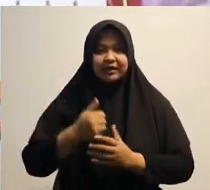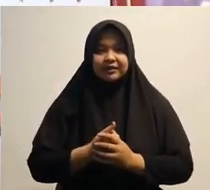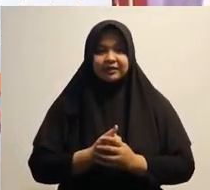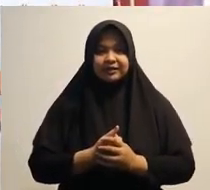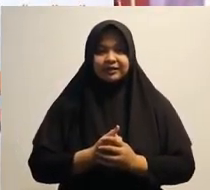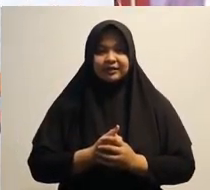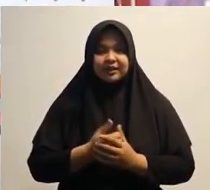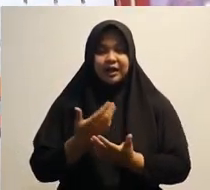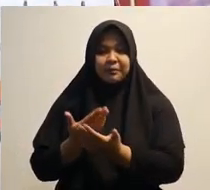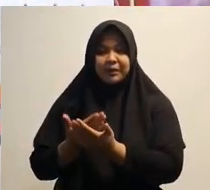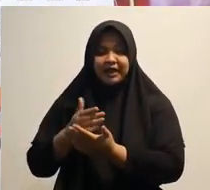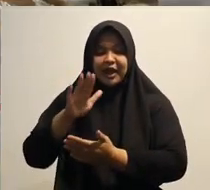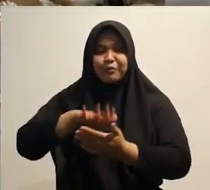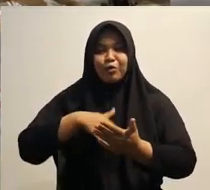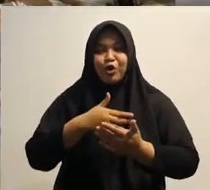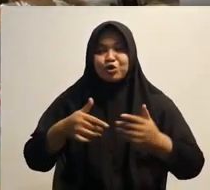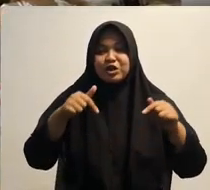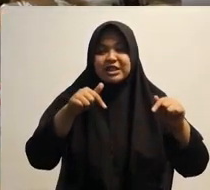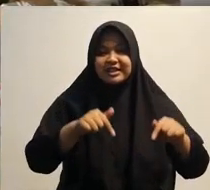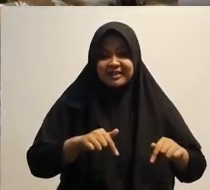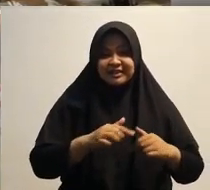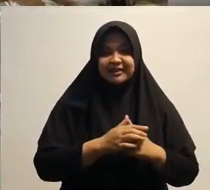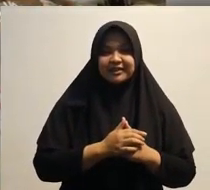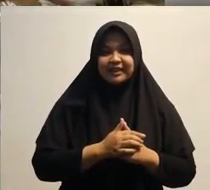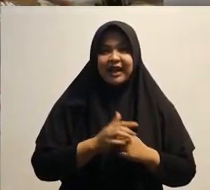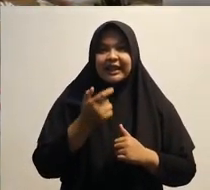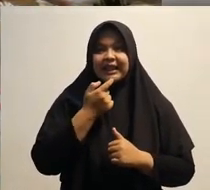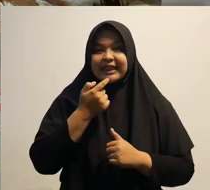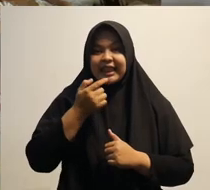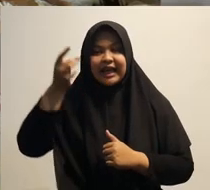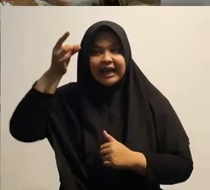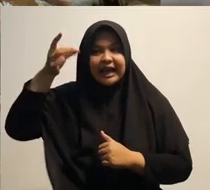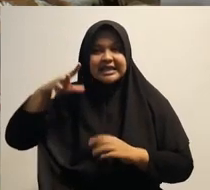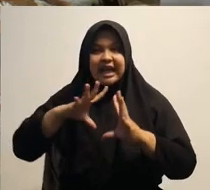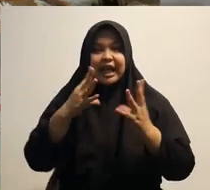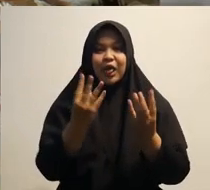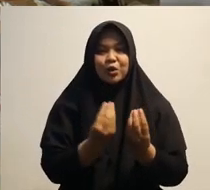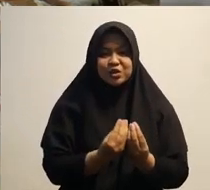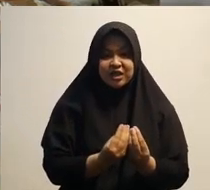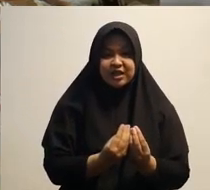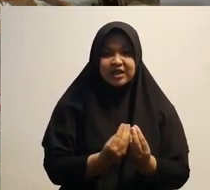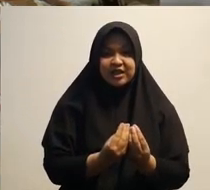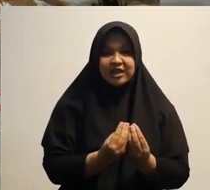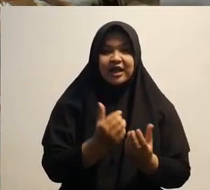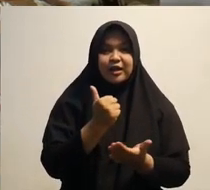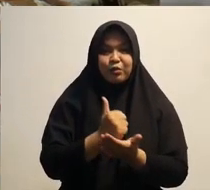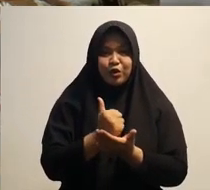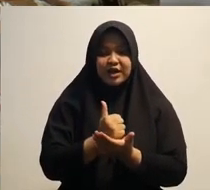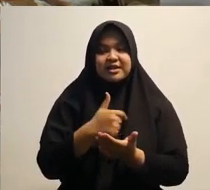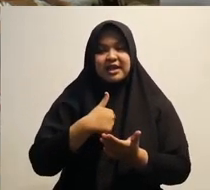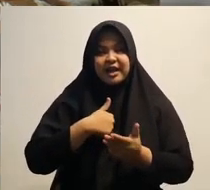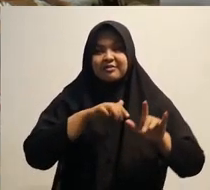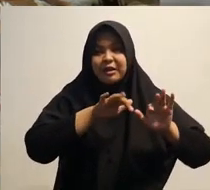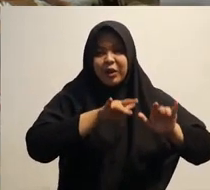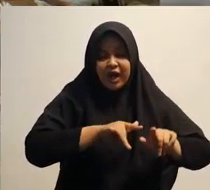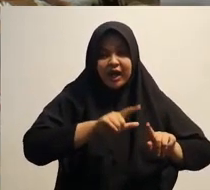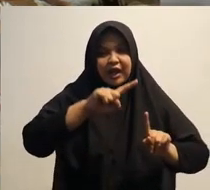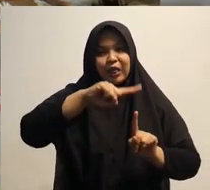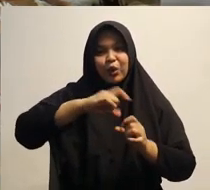melihat brosur Mbak di Kasuli tentang desa inklusi. Kebetulan saya ingin mengerjakan tugas akhir